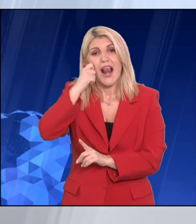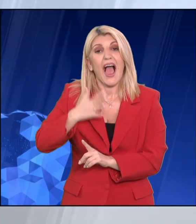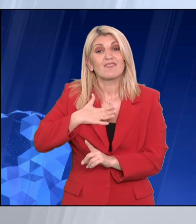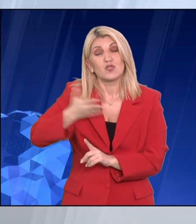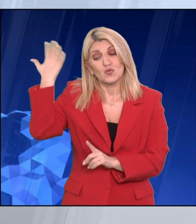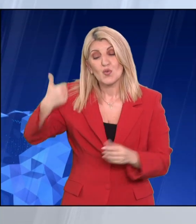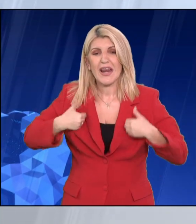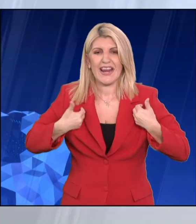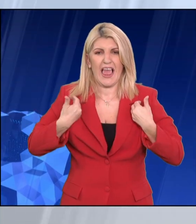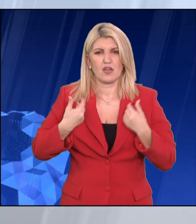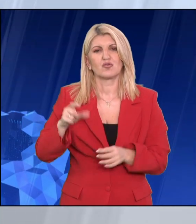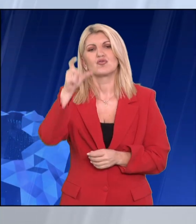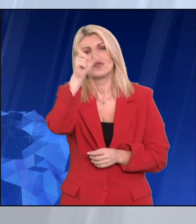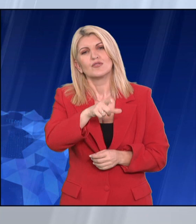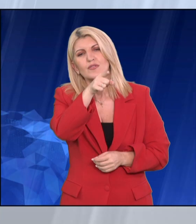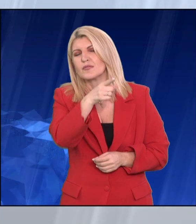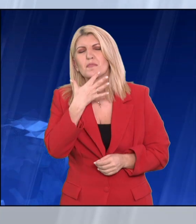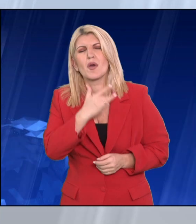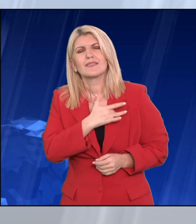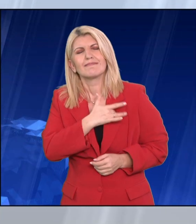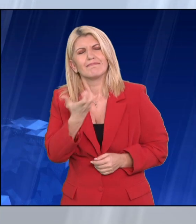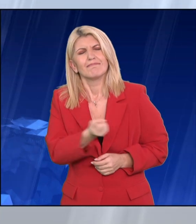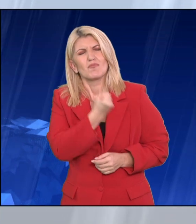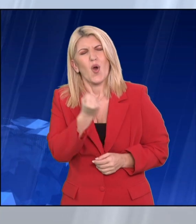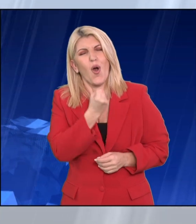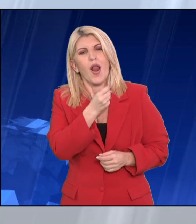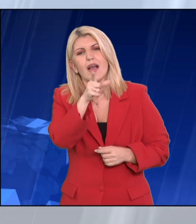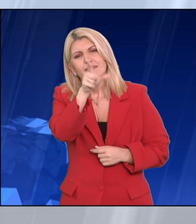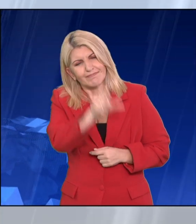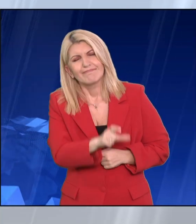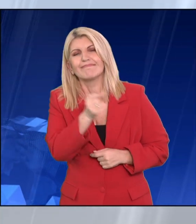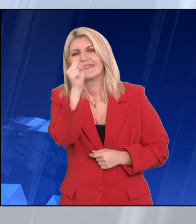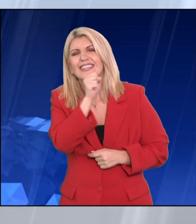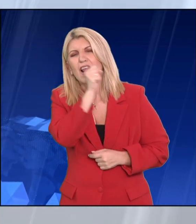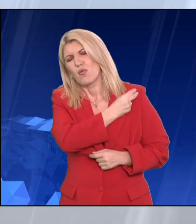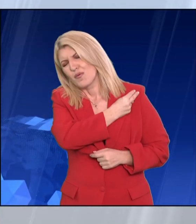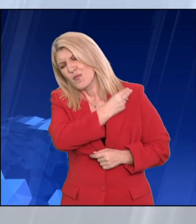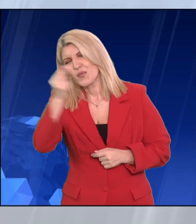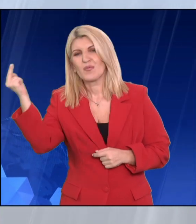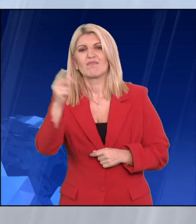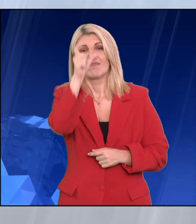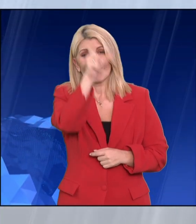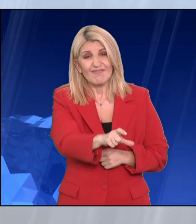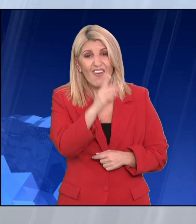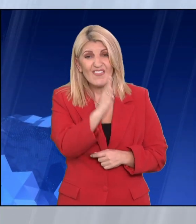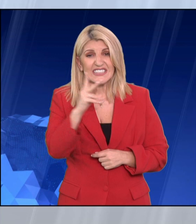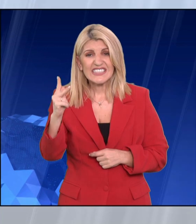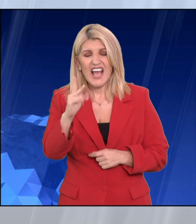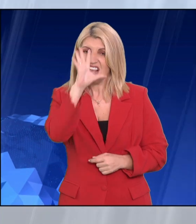άρχοντα της καψούρας, ο Καράς ήταν αυτό που έβλεπες και άκουγες. Αυθεντικός. Αγαπάμε.